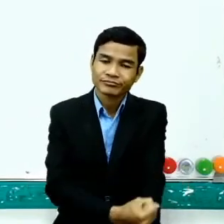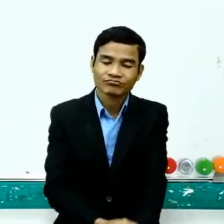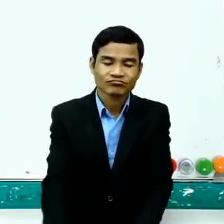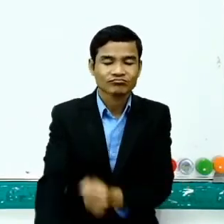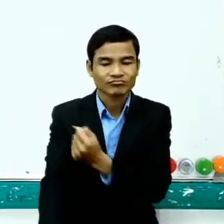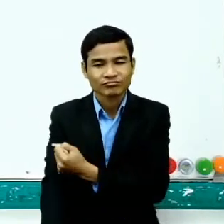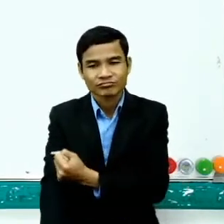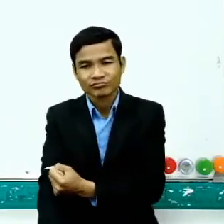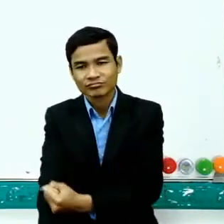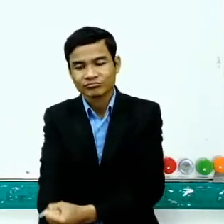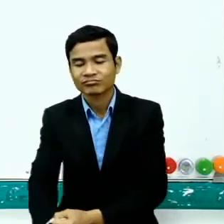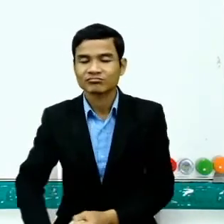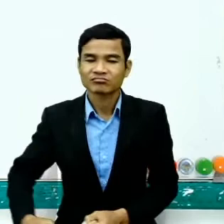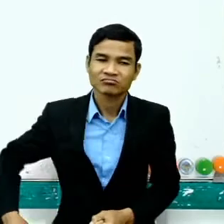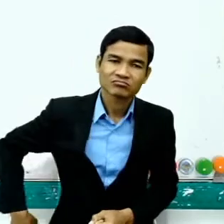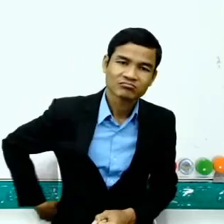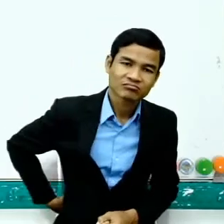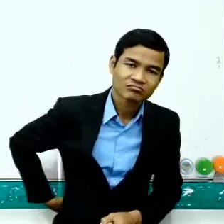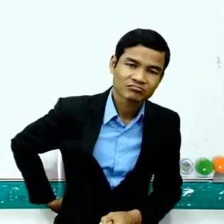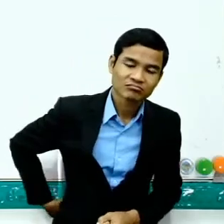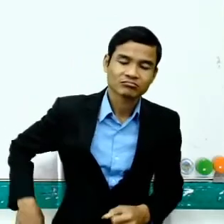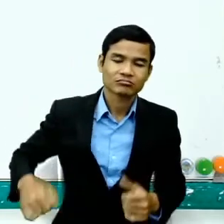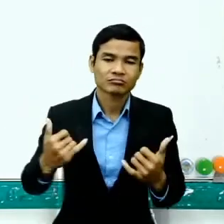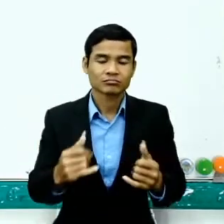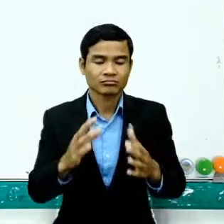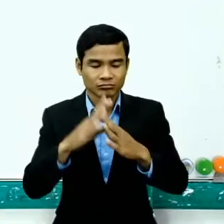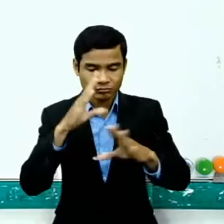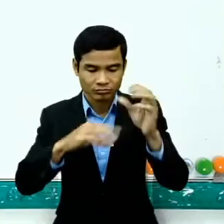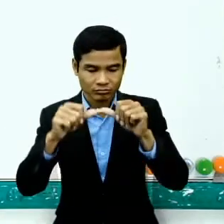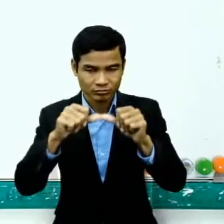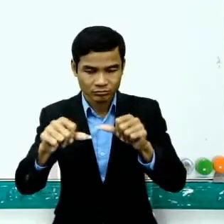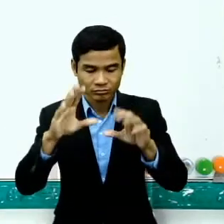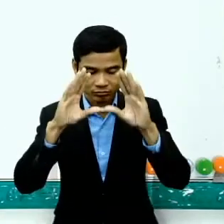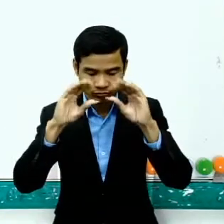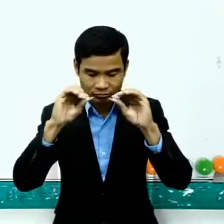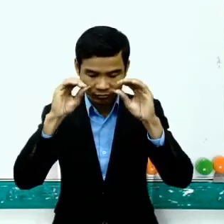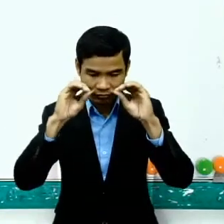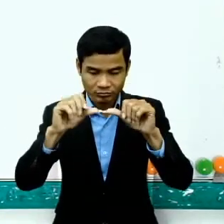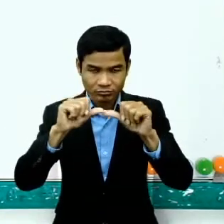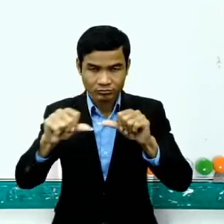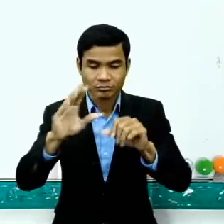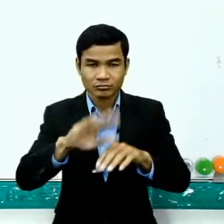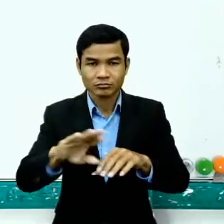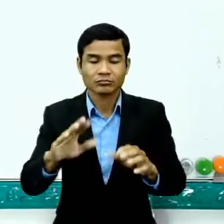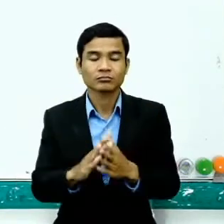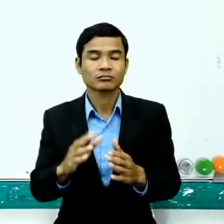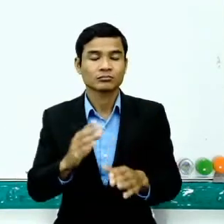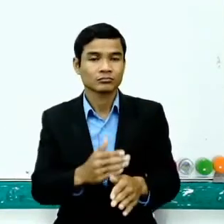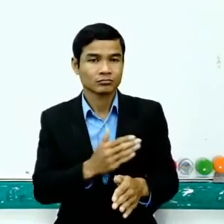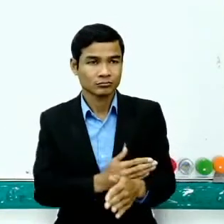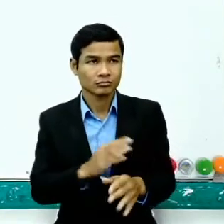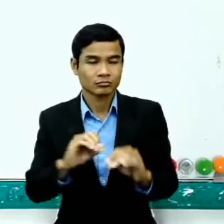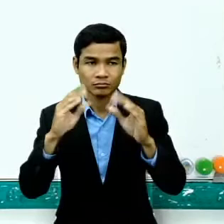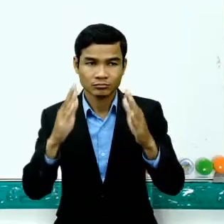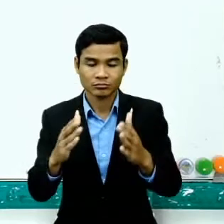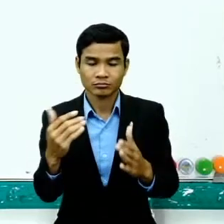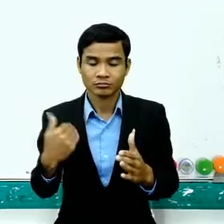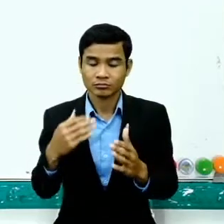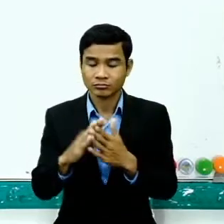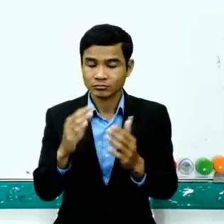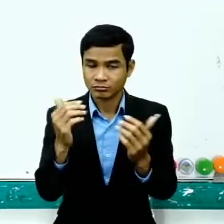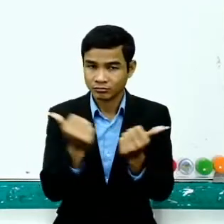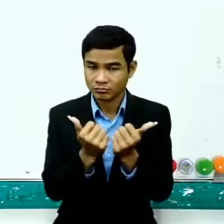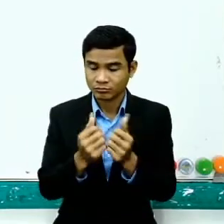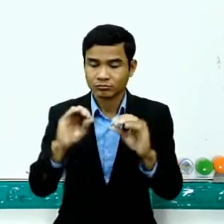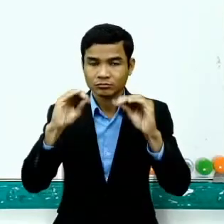rồi chớm chọc nón dân dân mọc sạc xa bẩn tó bẩn to tiệt tam môn năng sạc xa bẩn tó pê đa nẹt rồi môn non con lên là bán